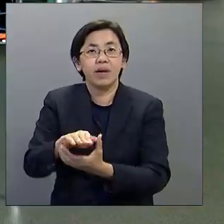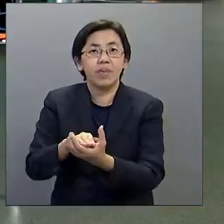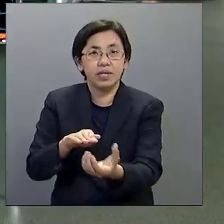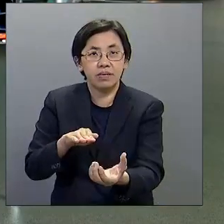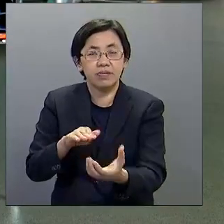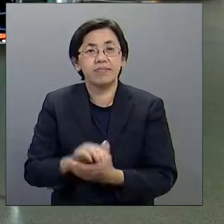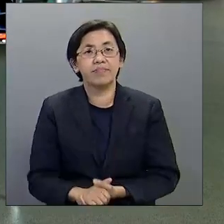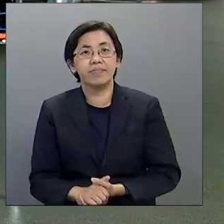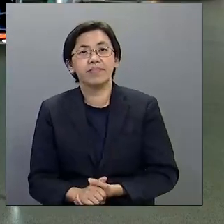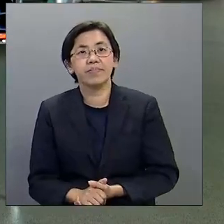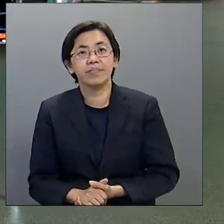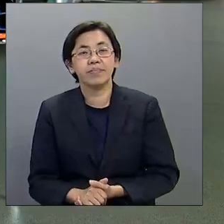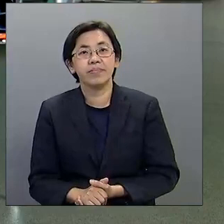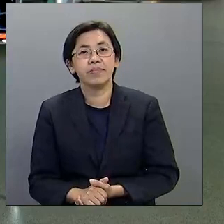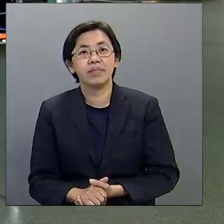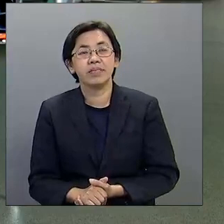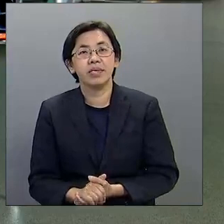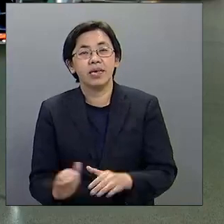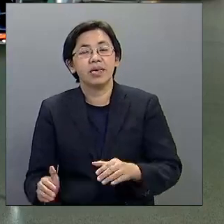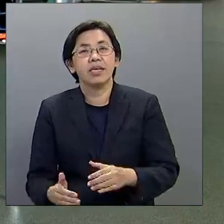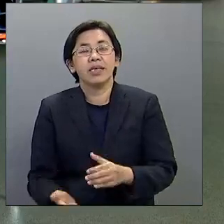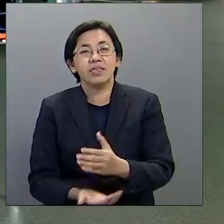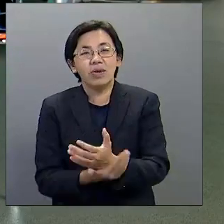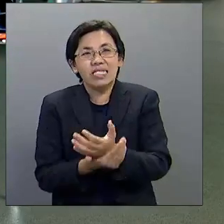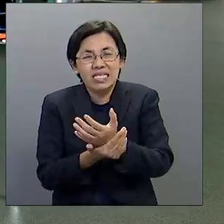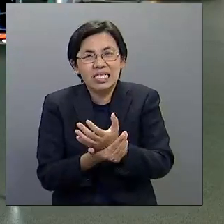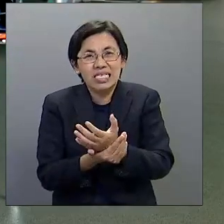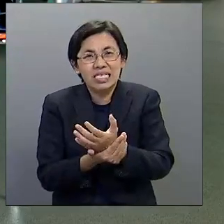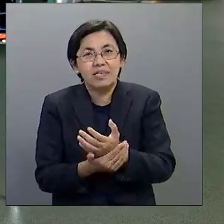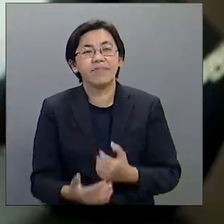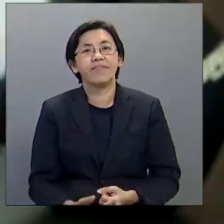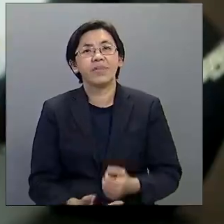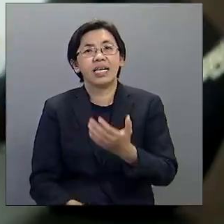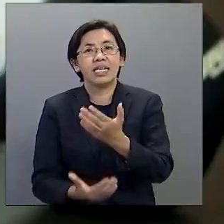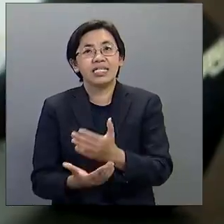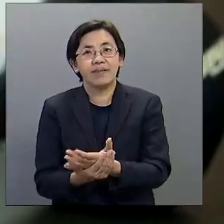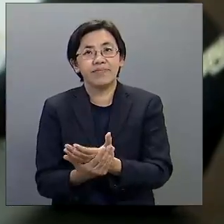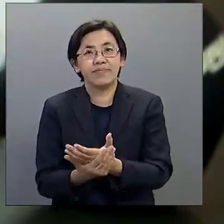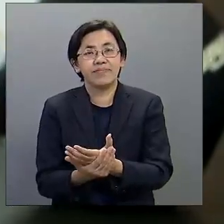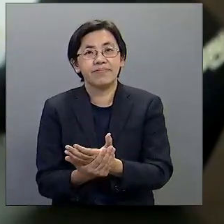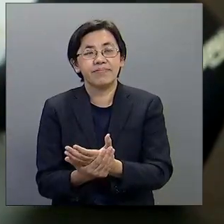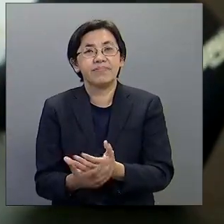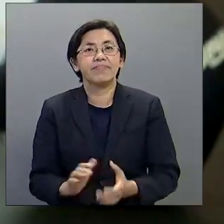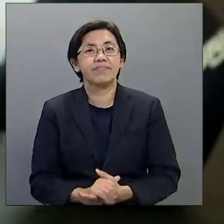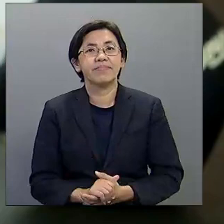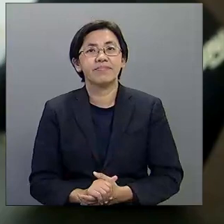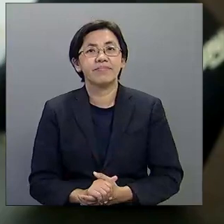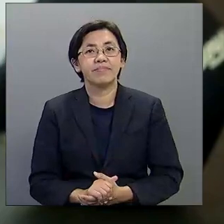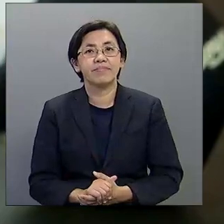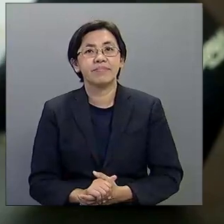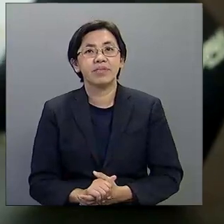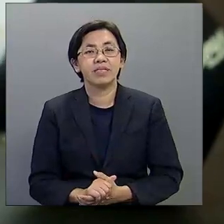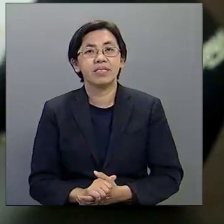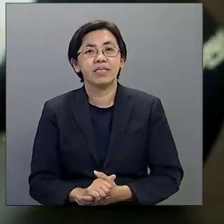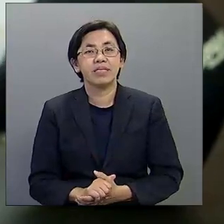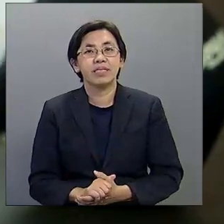นึงอะค่ะโอบบริเวณกระดูกส้นเท้าไว้ฟิกซ์ไว้ไม่ให้มีการเคลื่อนไหว แบบนี ้นะคะใช่ยึดหนึ่งปลายไว้อีกมือนึงจับบริเวณ